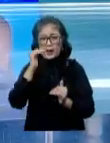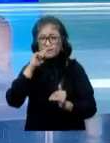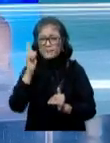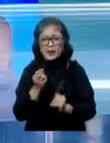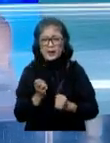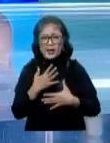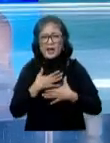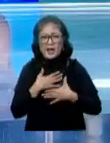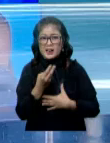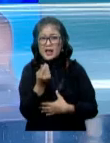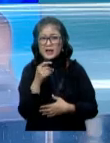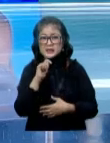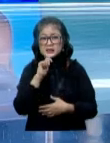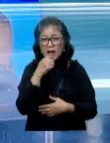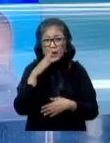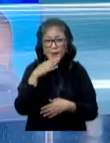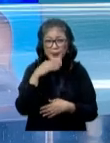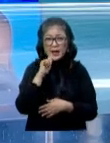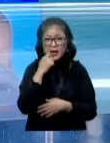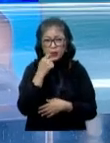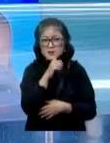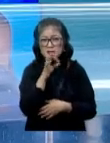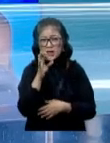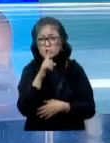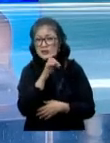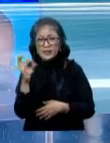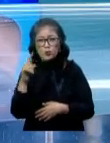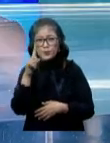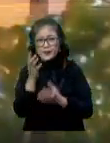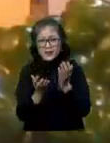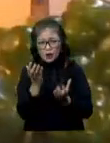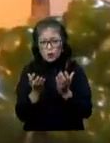rawit merah menembus Rp100.000 per kilogramnya.